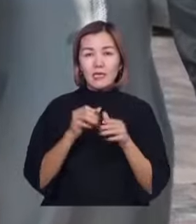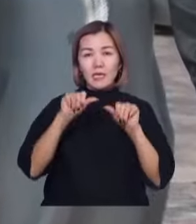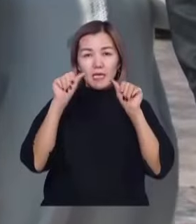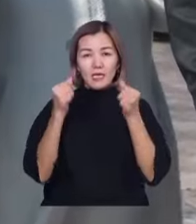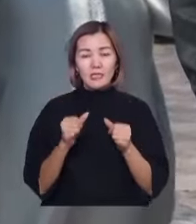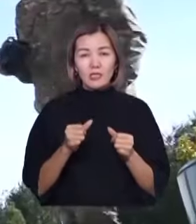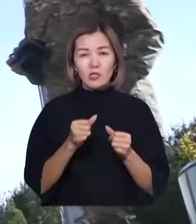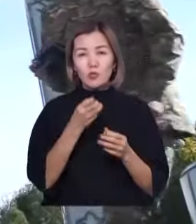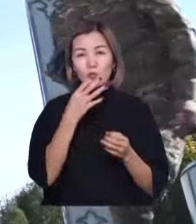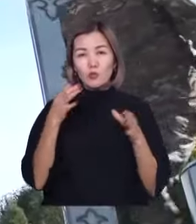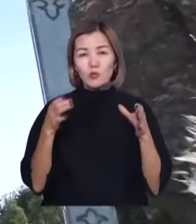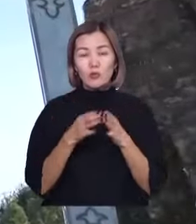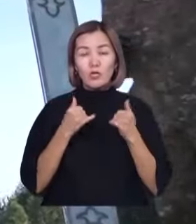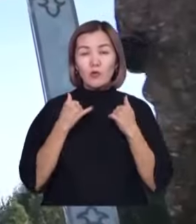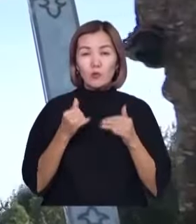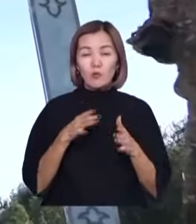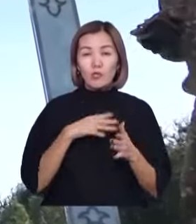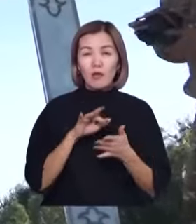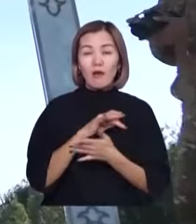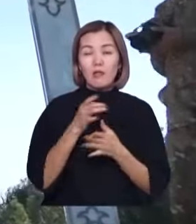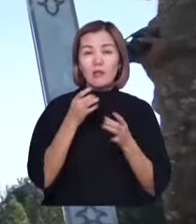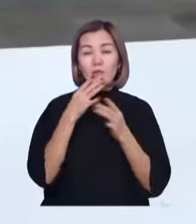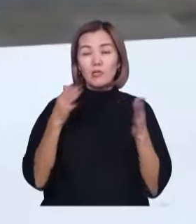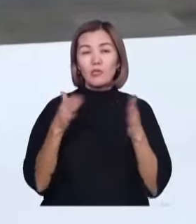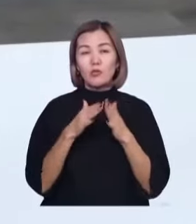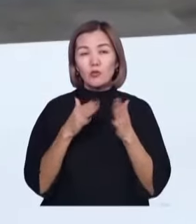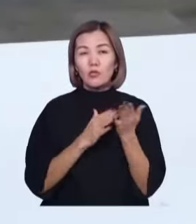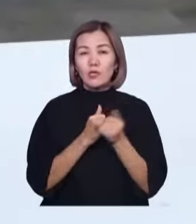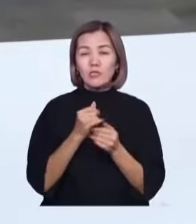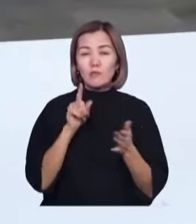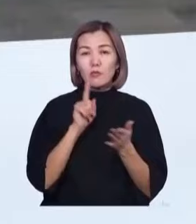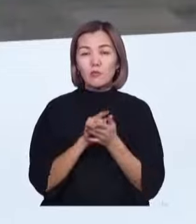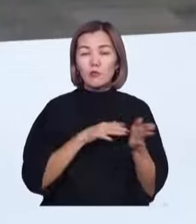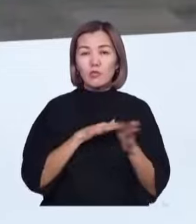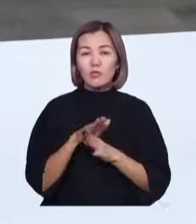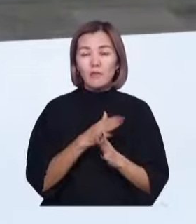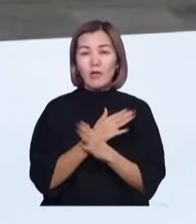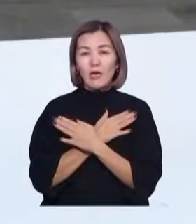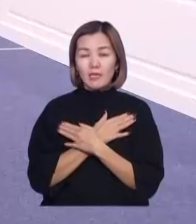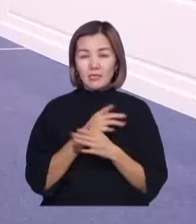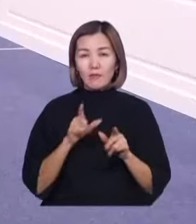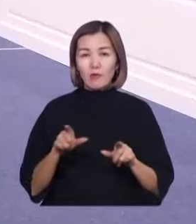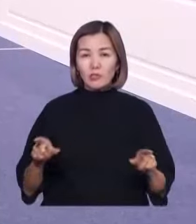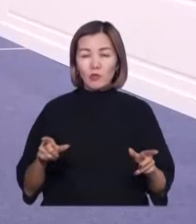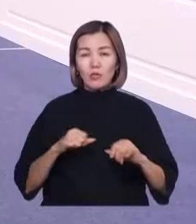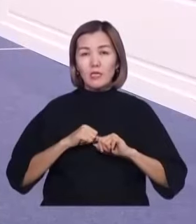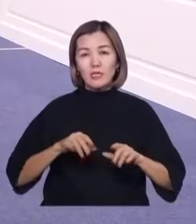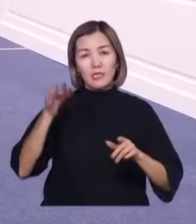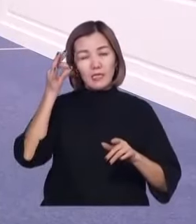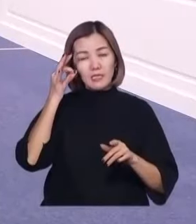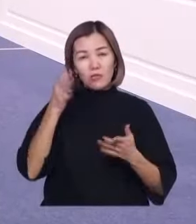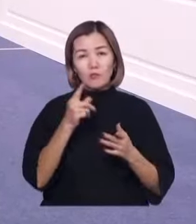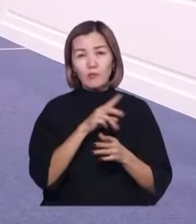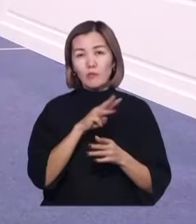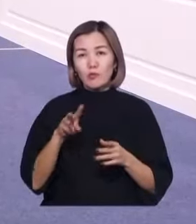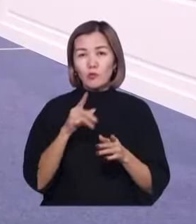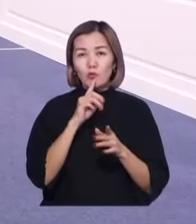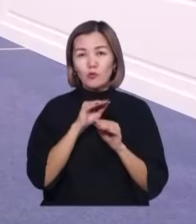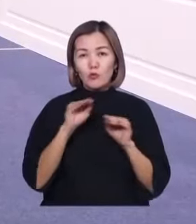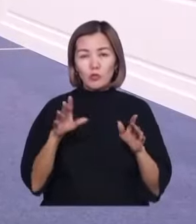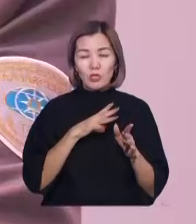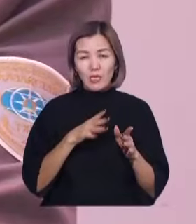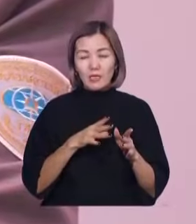гүл шоқтарын қойды. Ал қалалық мәдениет үйінде қызметтік борышын орындау кезінде қаза тапқан жауынгерлерді еске алу үшін 1 минут үнсіздік